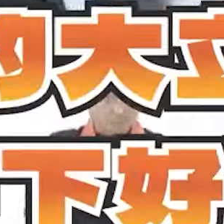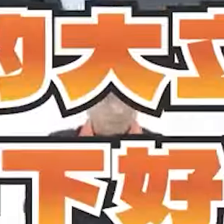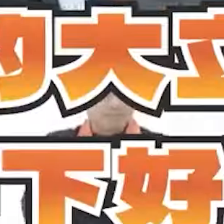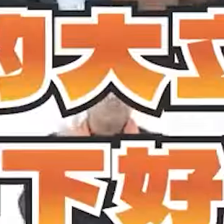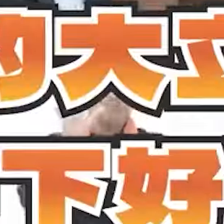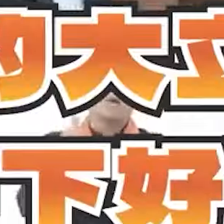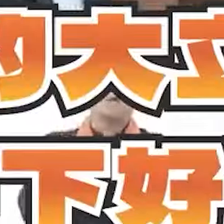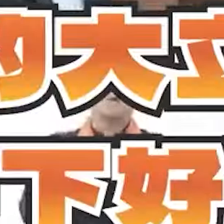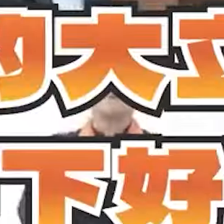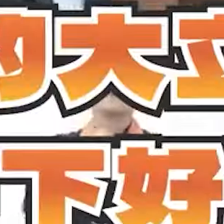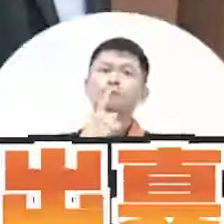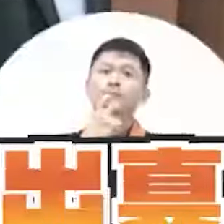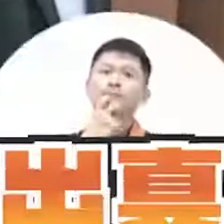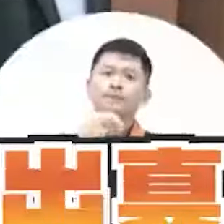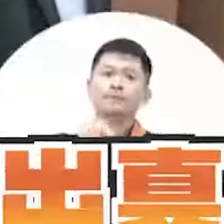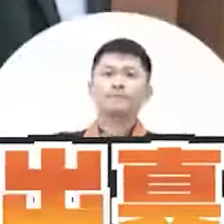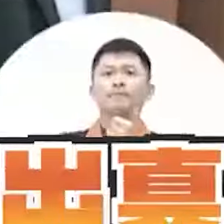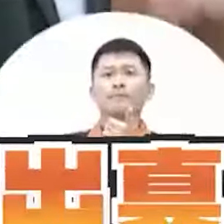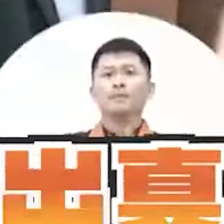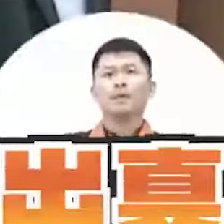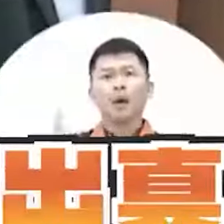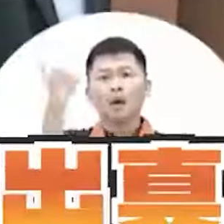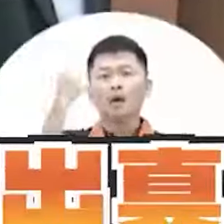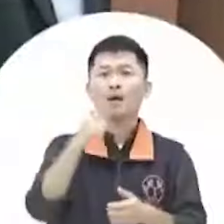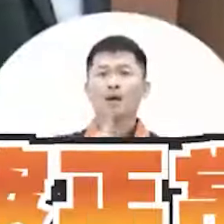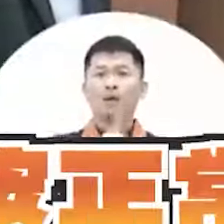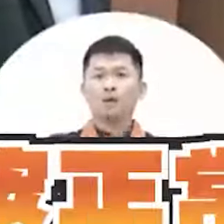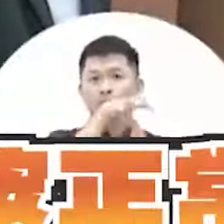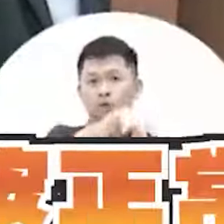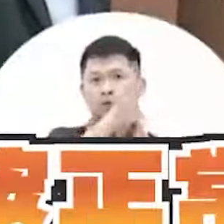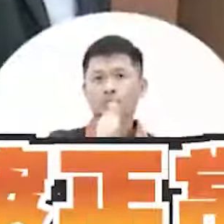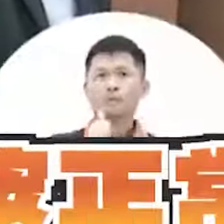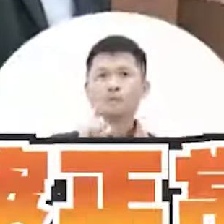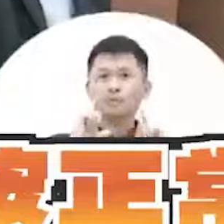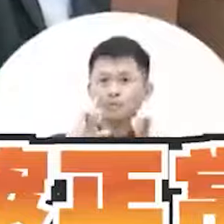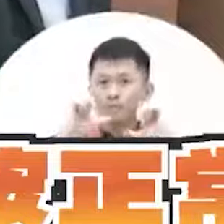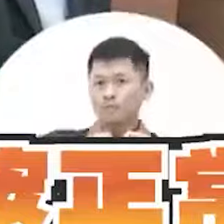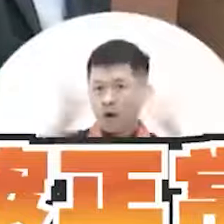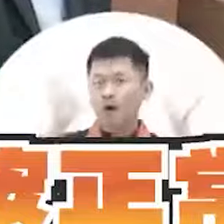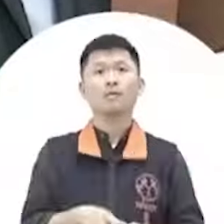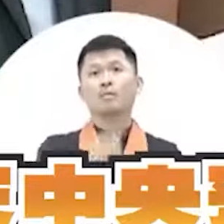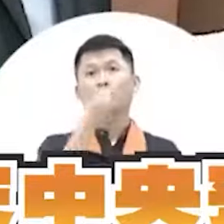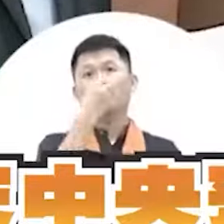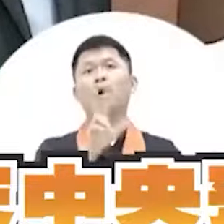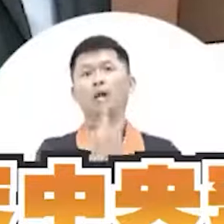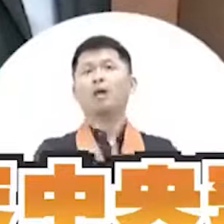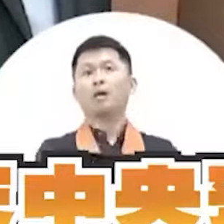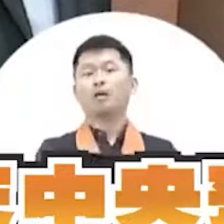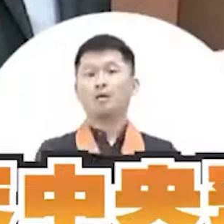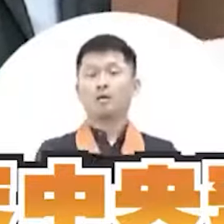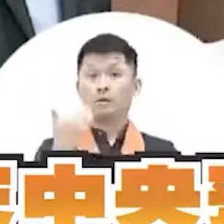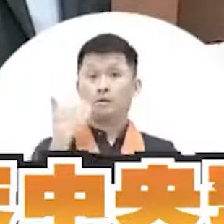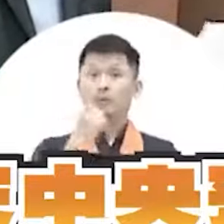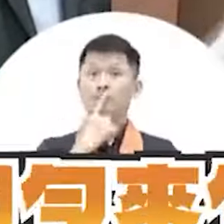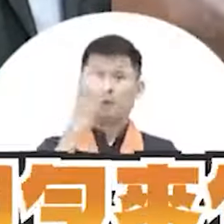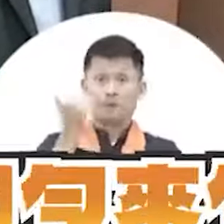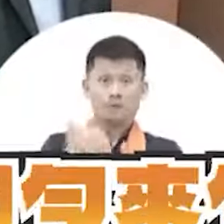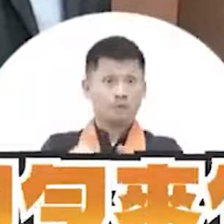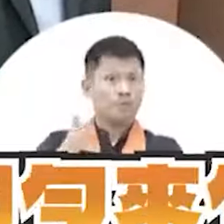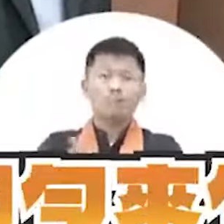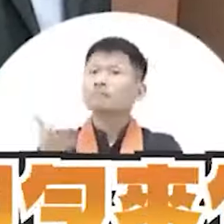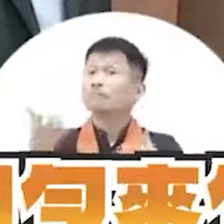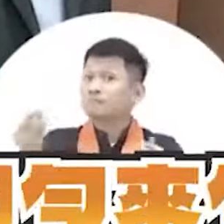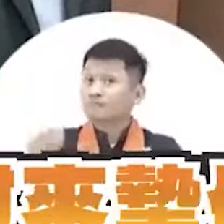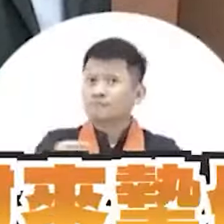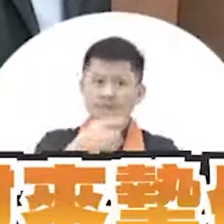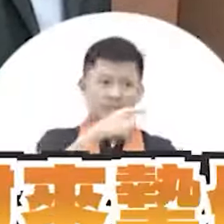中央的大立委们听一下好不好？处长讲出真心话了啦，希望按正常程序。如果今天中央预算没过，他们云